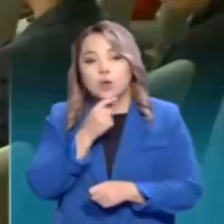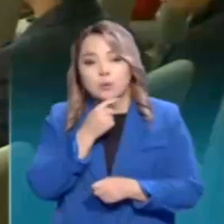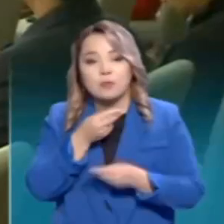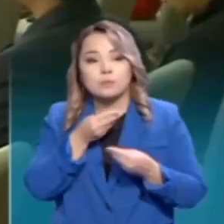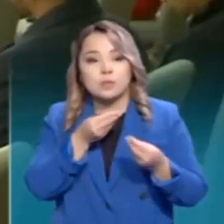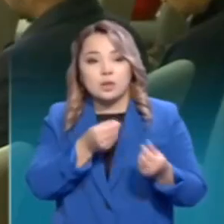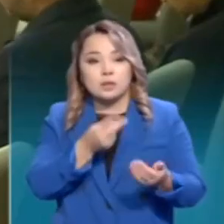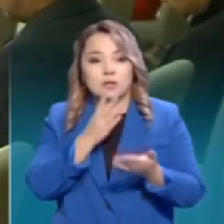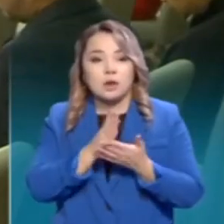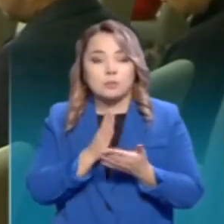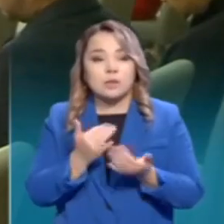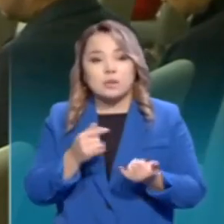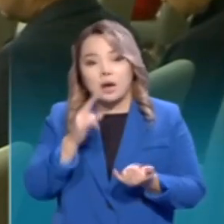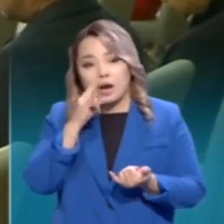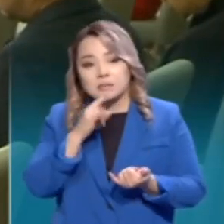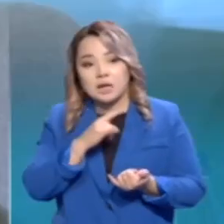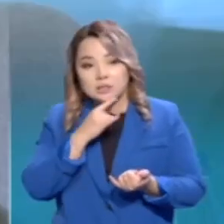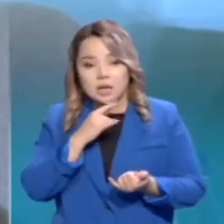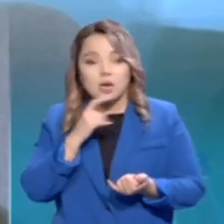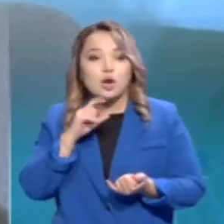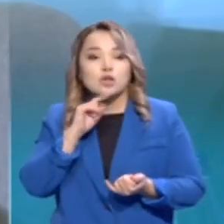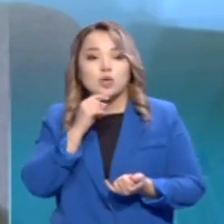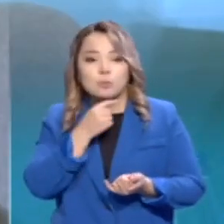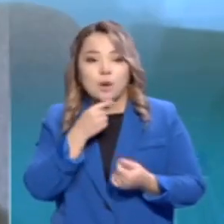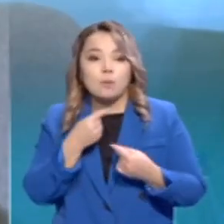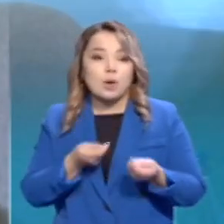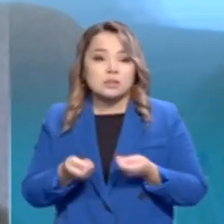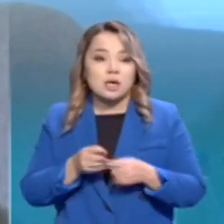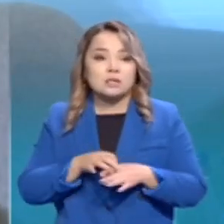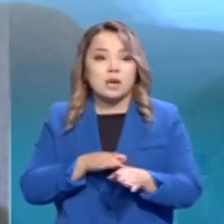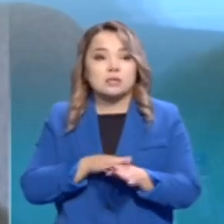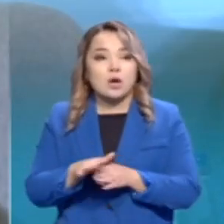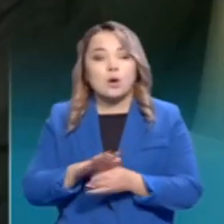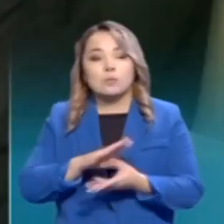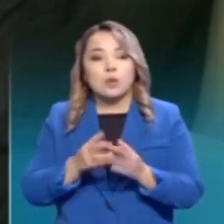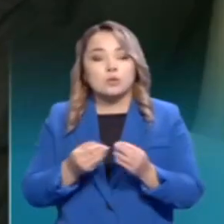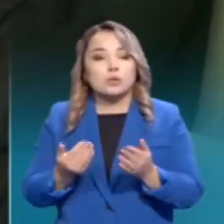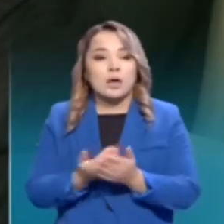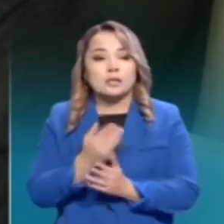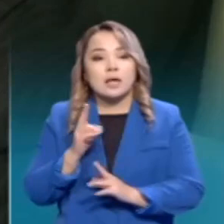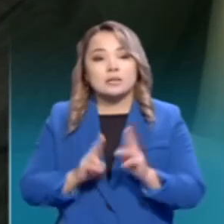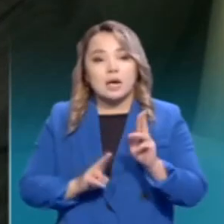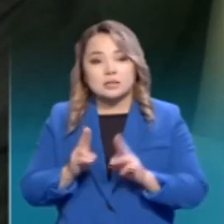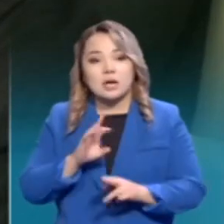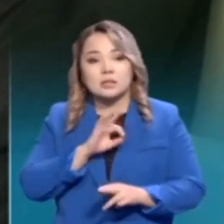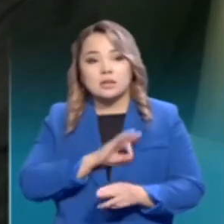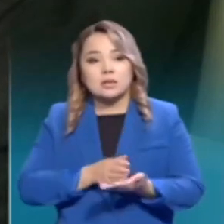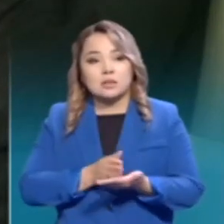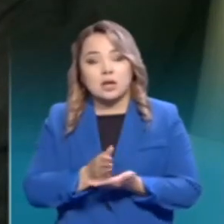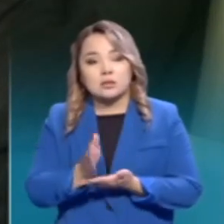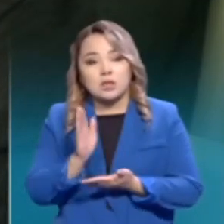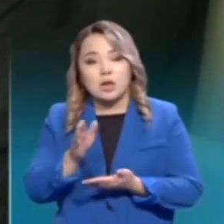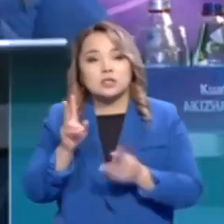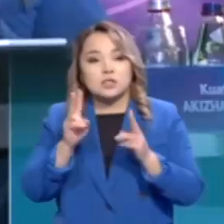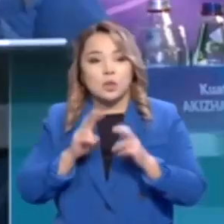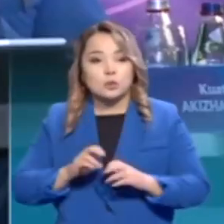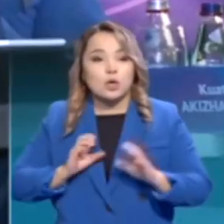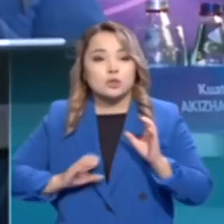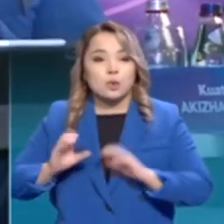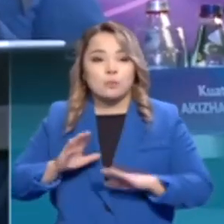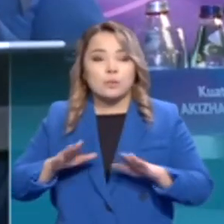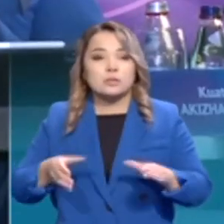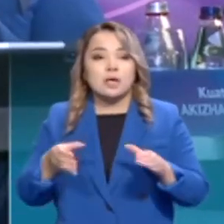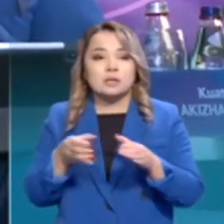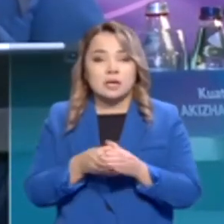етпей қоймайды. Сондықтан Қазақстанға экономикалық басқарудың түбегейлі жаңа тәсілі қажет. Стратегиялық зерттеулер институты